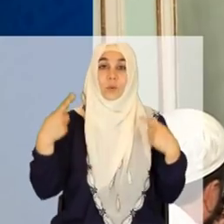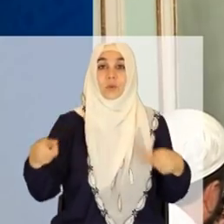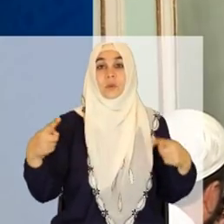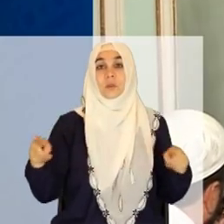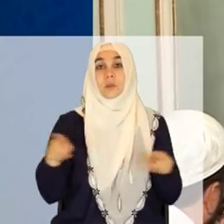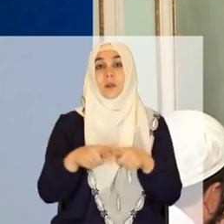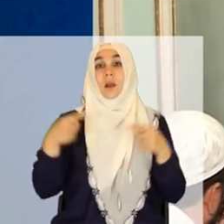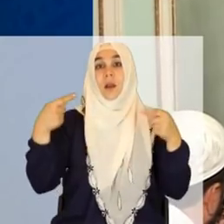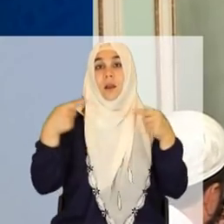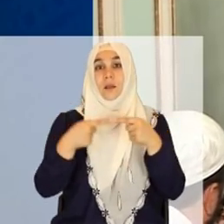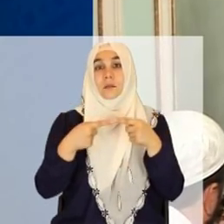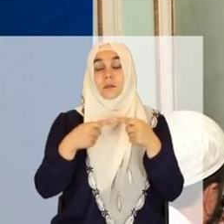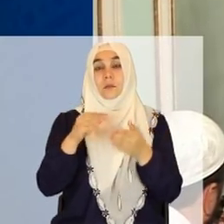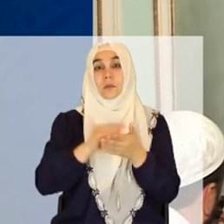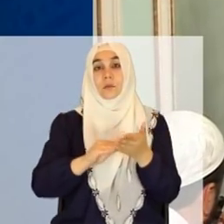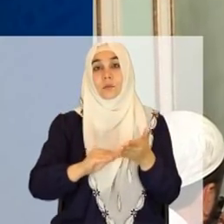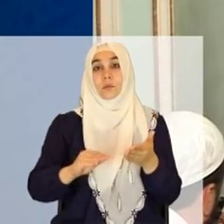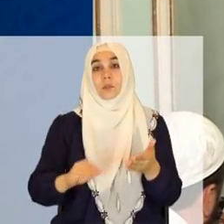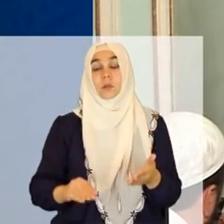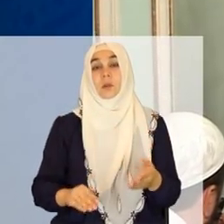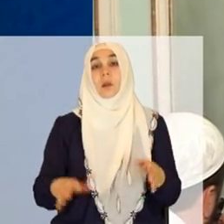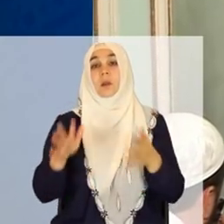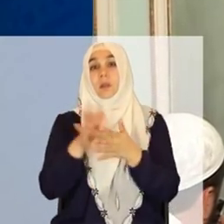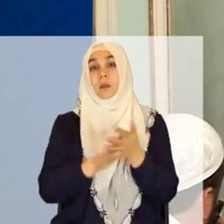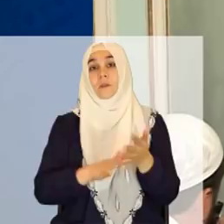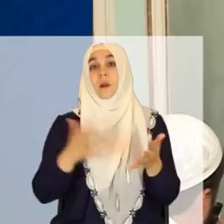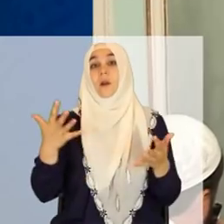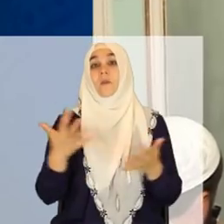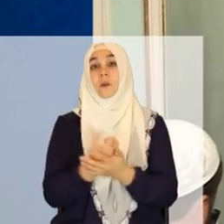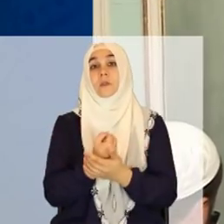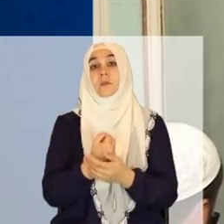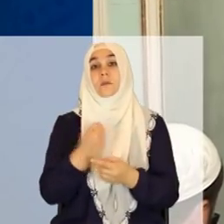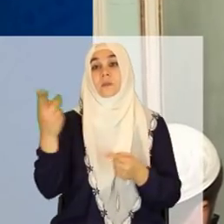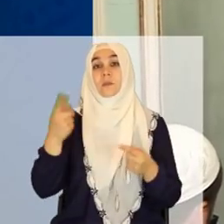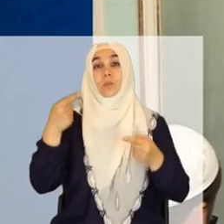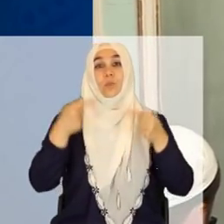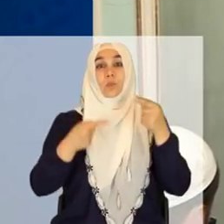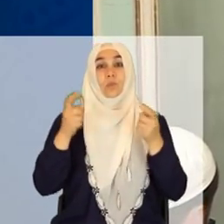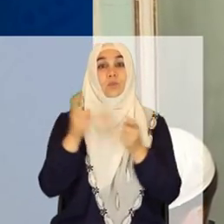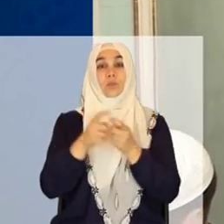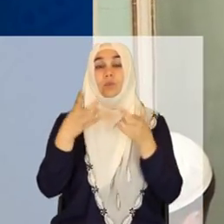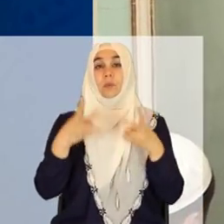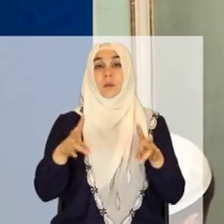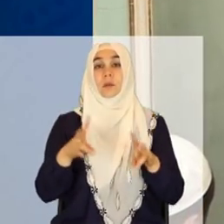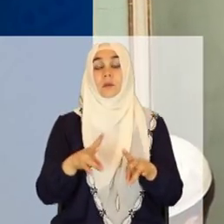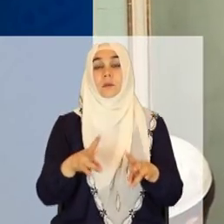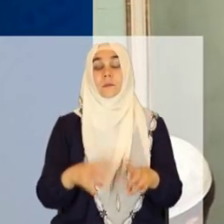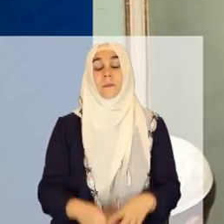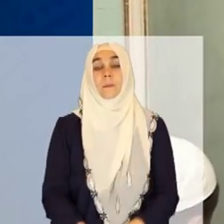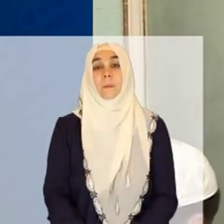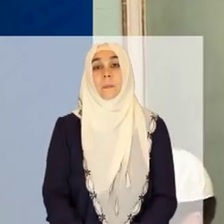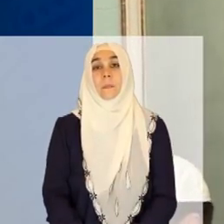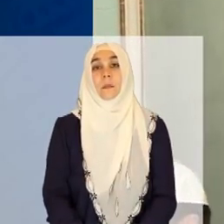mı? Anık koyuş gerek. Keyin payda tüşkende niza çıkmasın. Niza